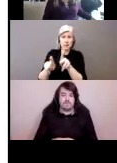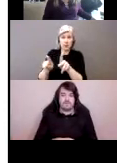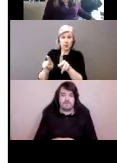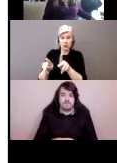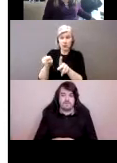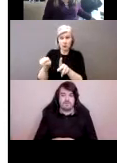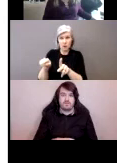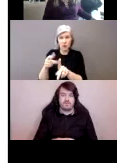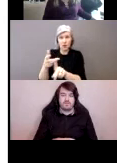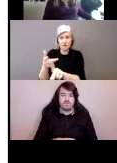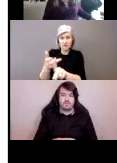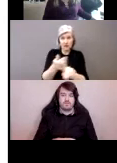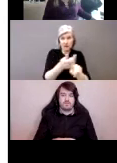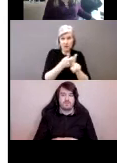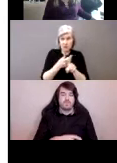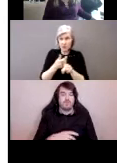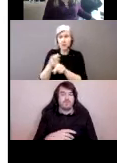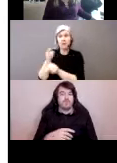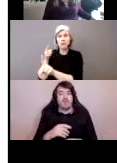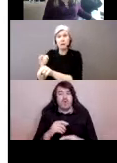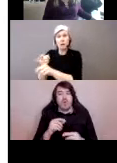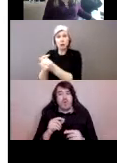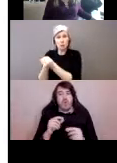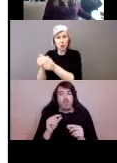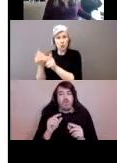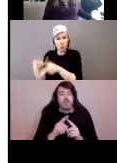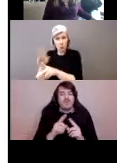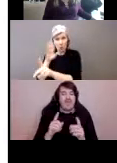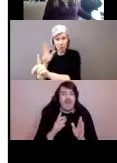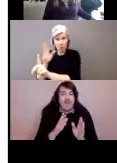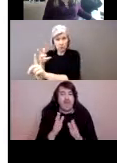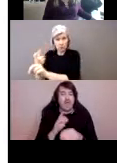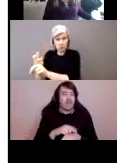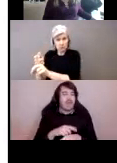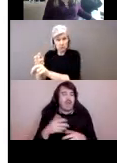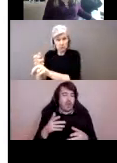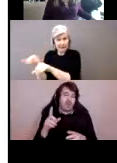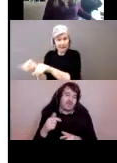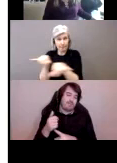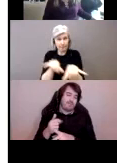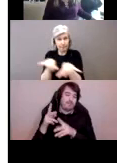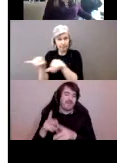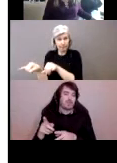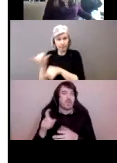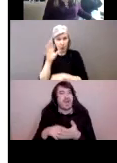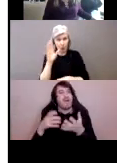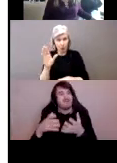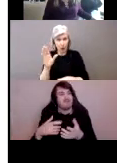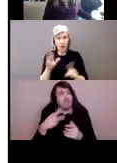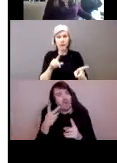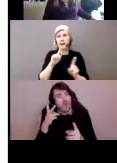la seule chose qui causerait une différence de timing, ça serait le rendez-vous que l'individu fixe, mais les